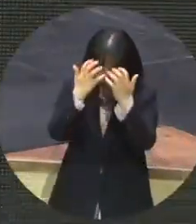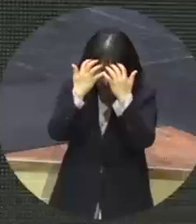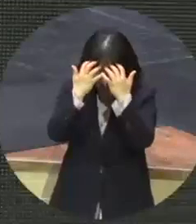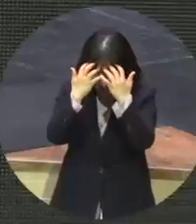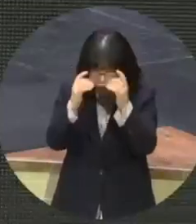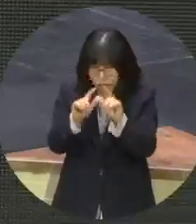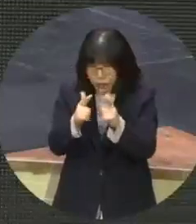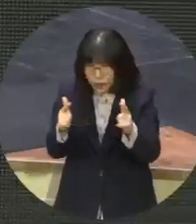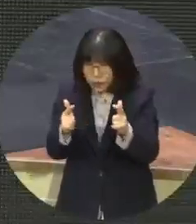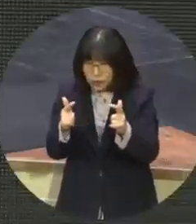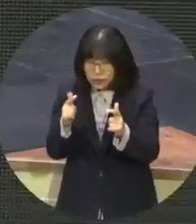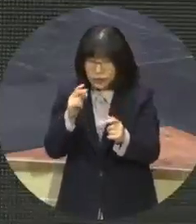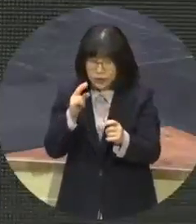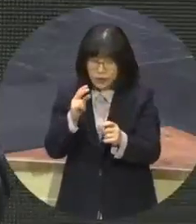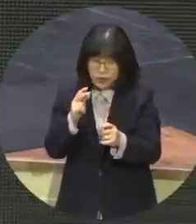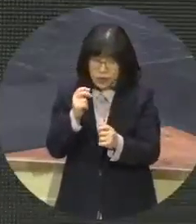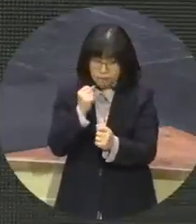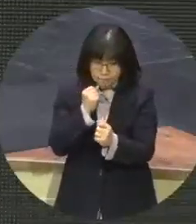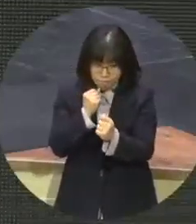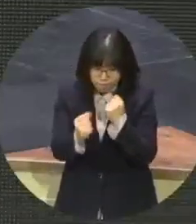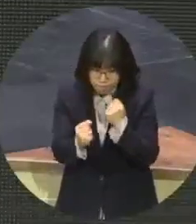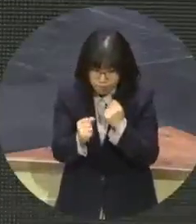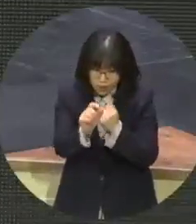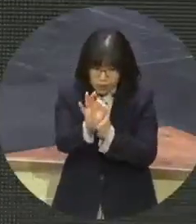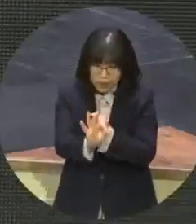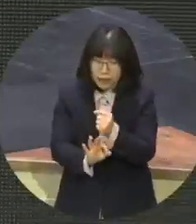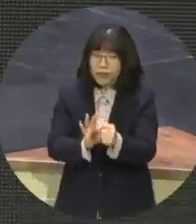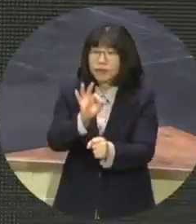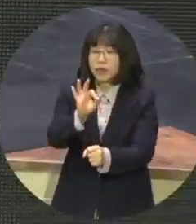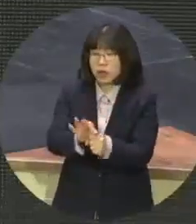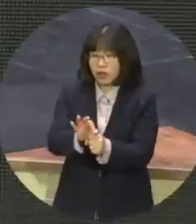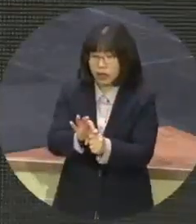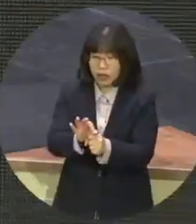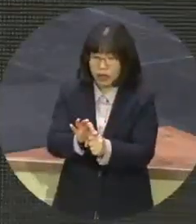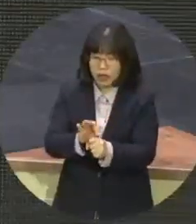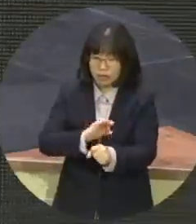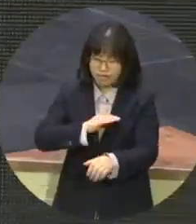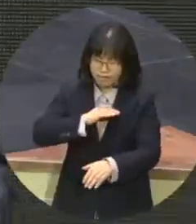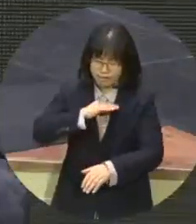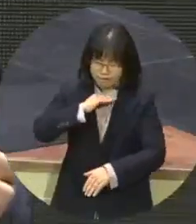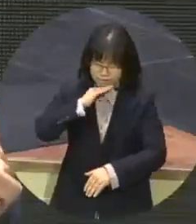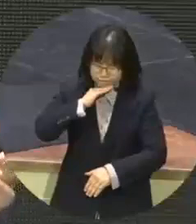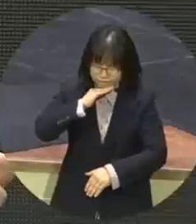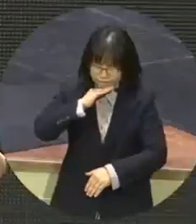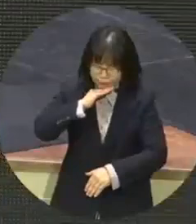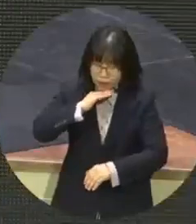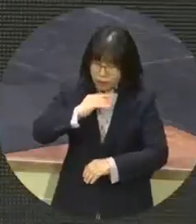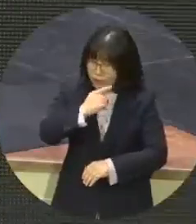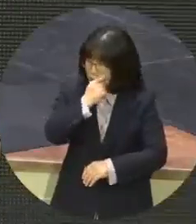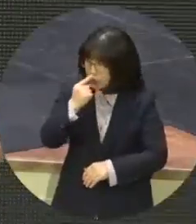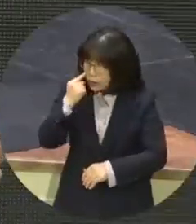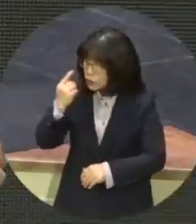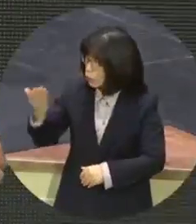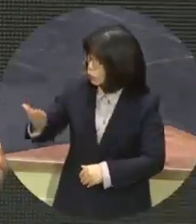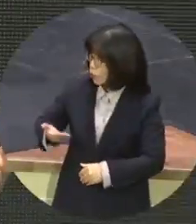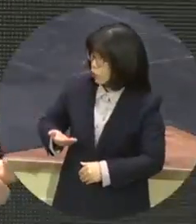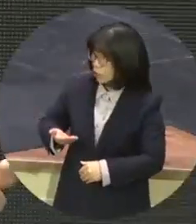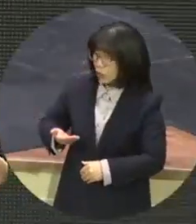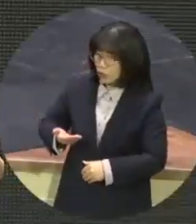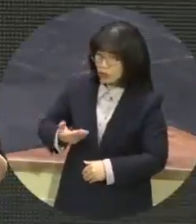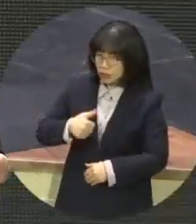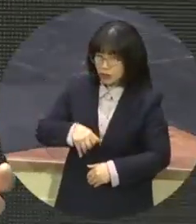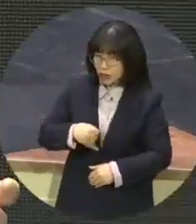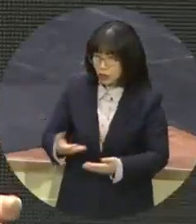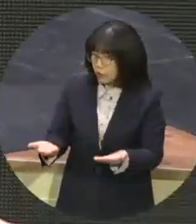가나안 땅에 들어왔는데 들어온 지가 10년이 지났는데도 불구하고 아직도 아무런 증거가 없단 말이에요.